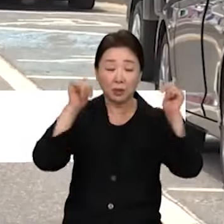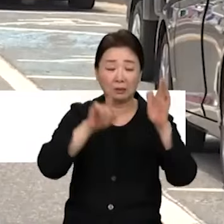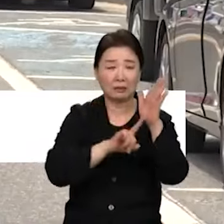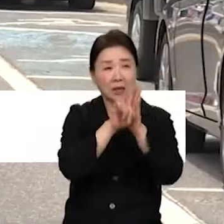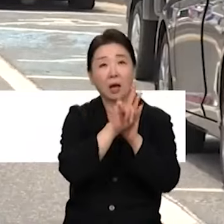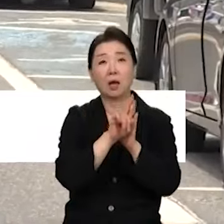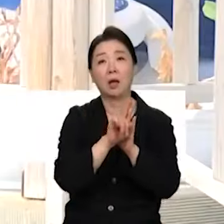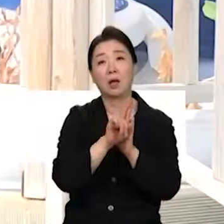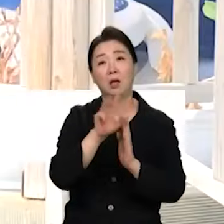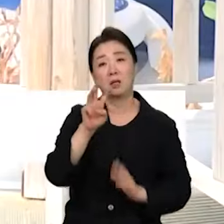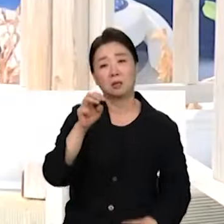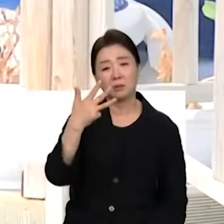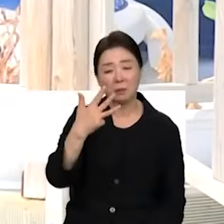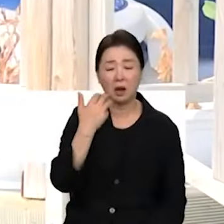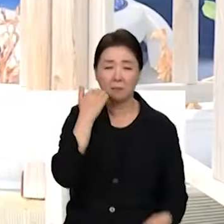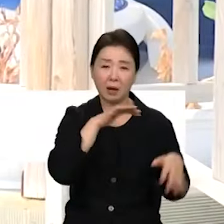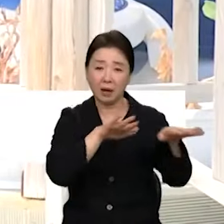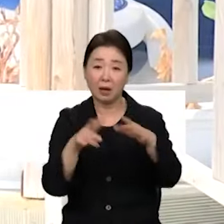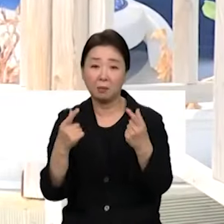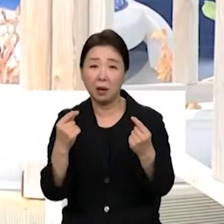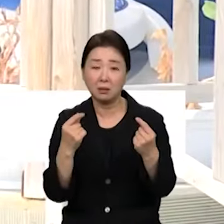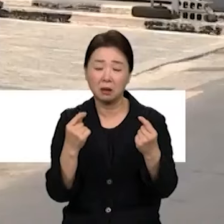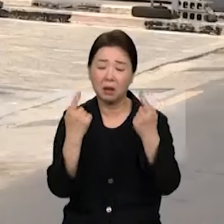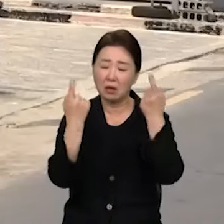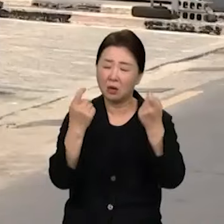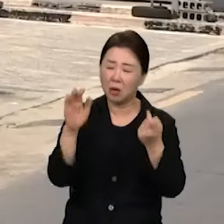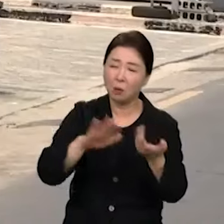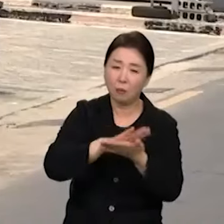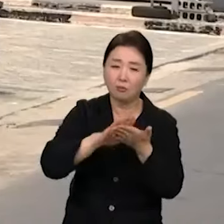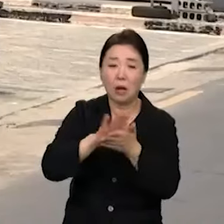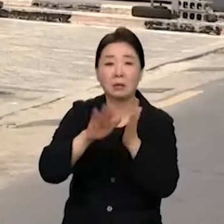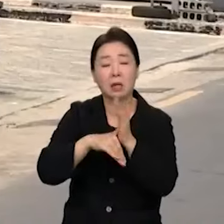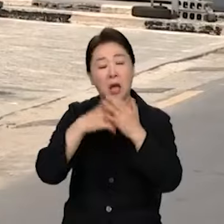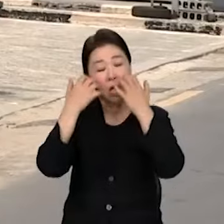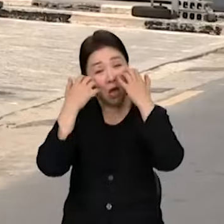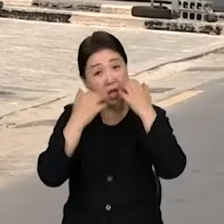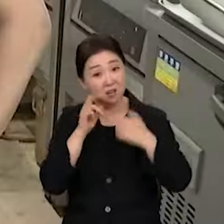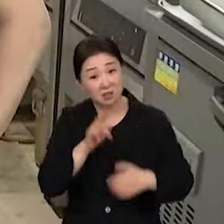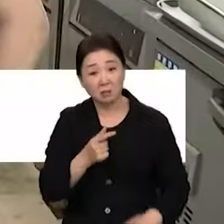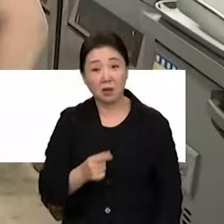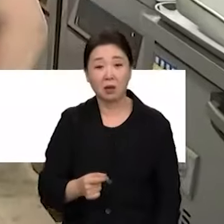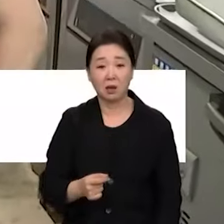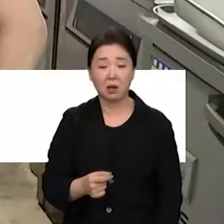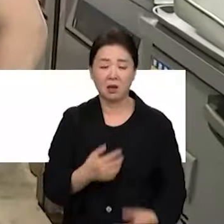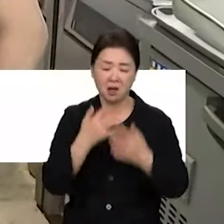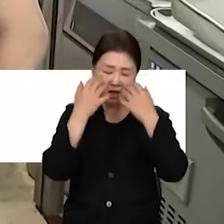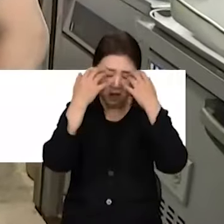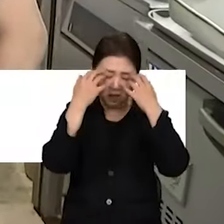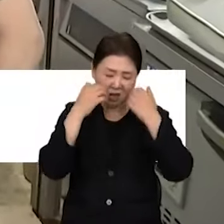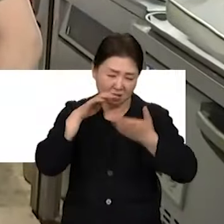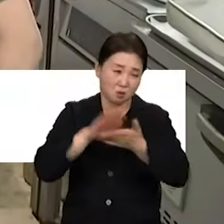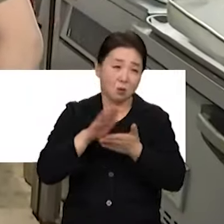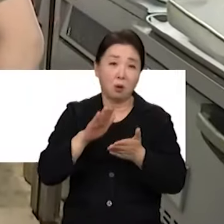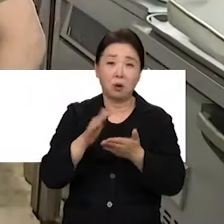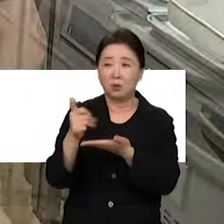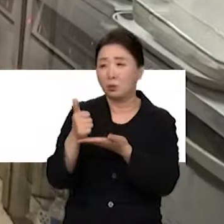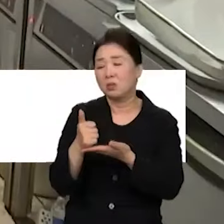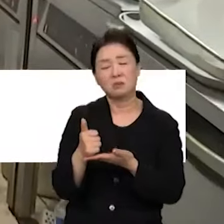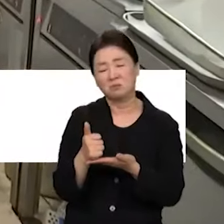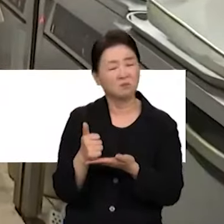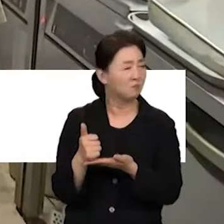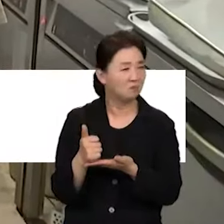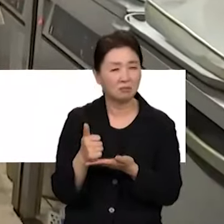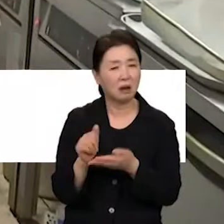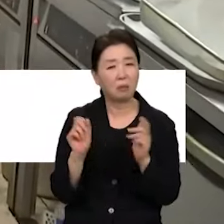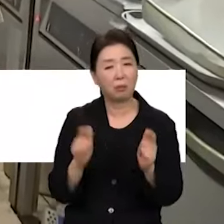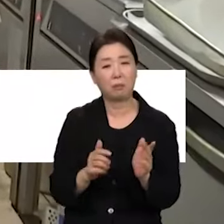38도. 아무리 바닷가라도 피서하기엔 너무 더웠습니다. 너무 더워지다 보니까 손님이 좀 떨어졌어요.